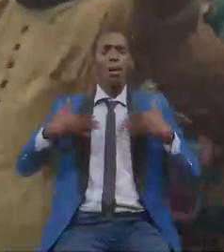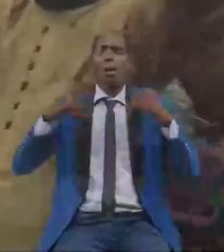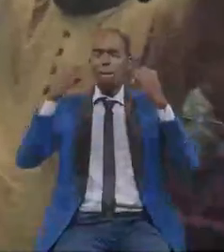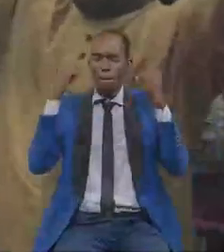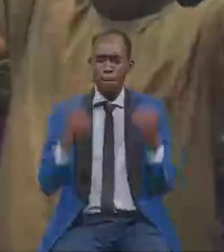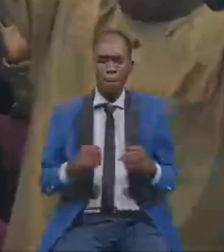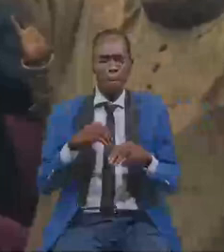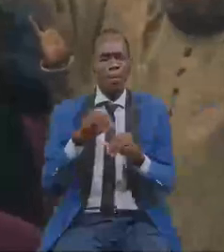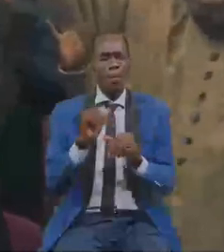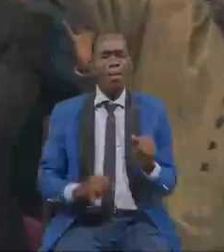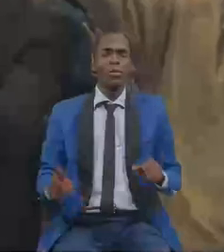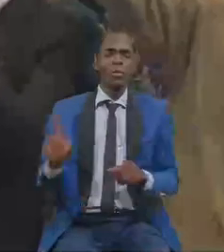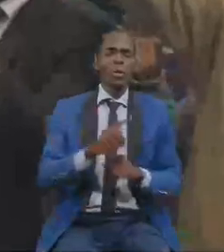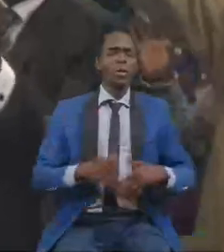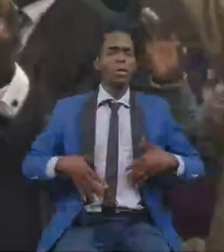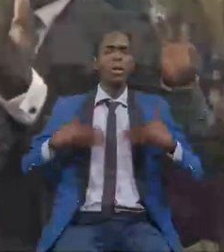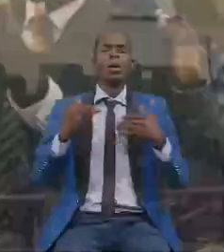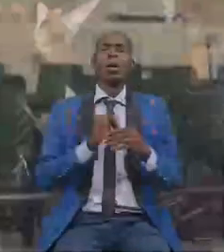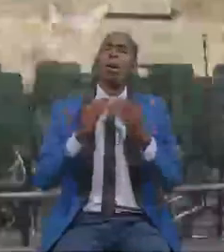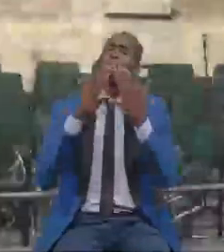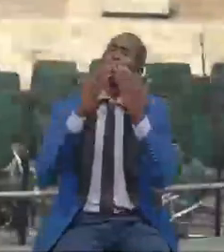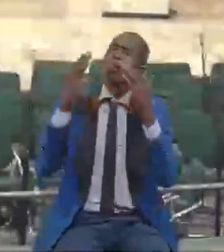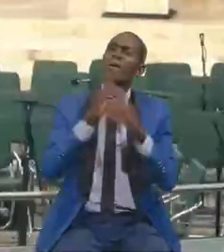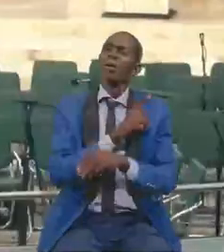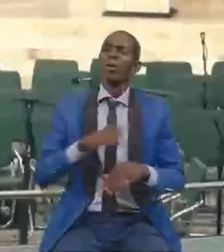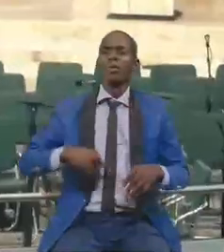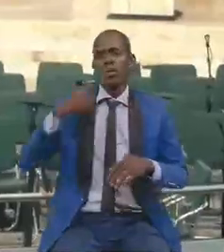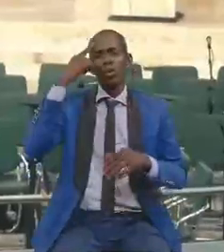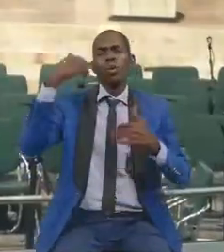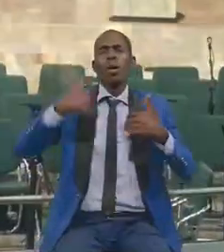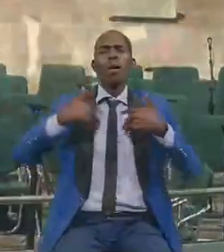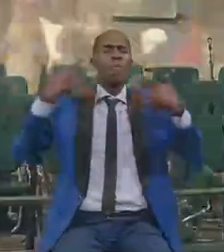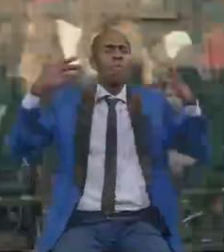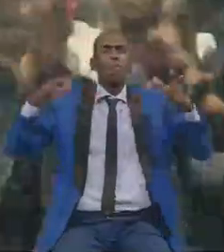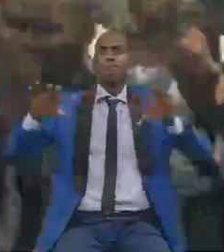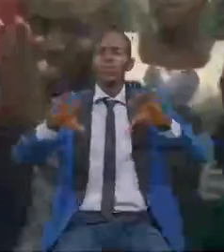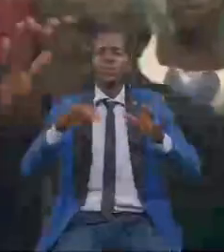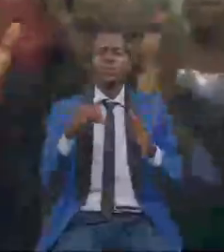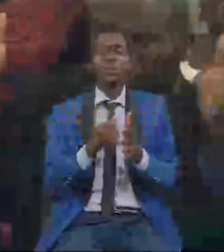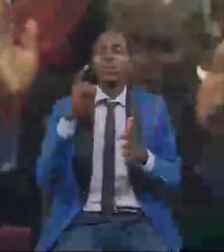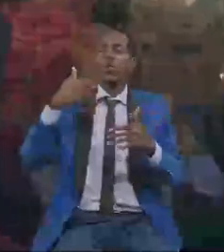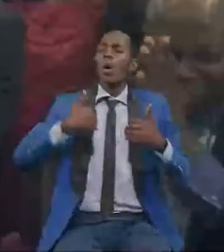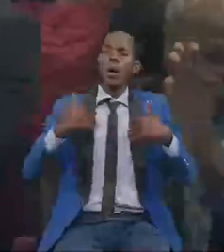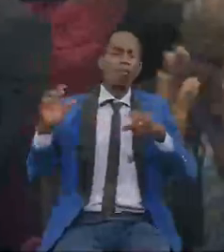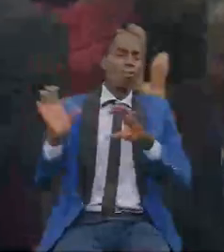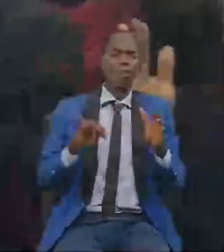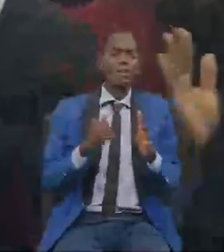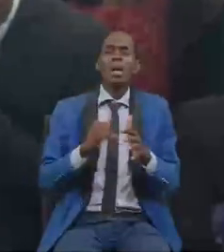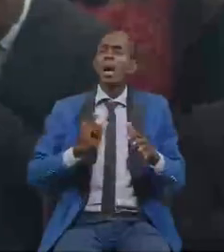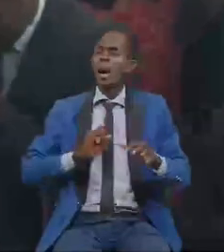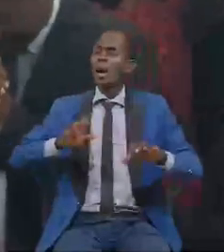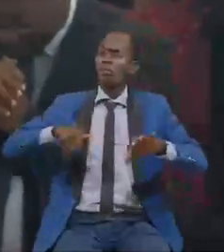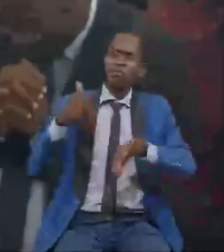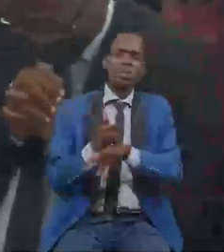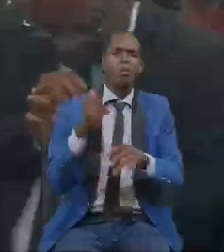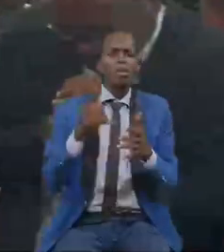vie. Je te dis merci parce que je sais que c'est fait. Je sais que c'est fait. Je confirme que c'est fait. Je